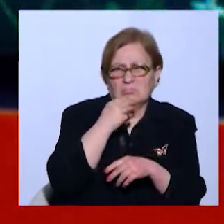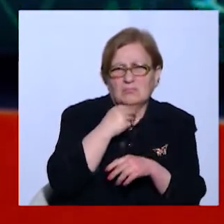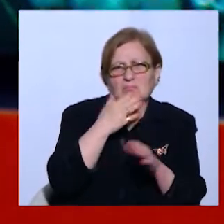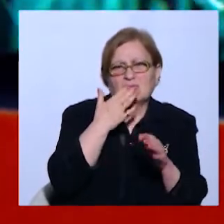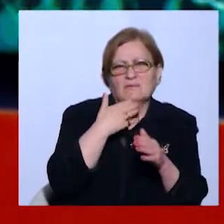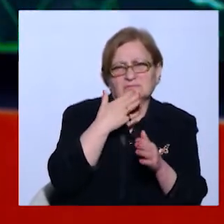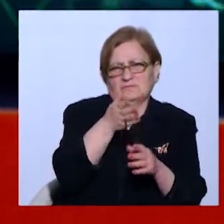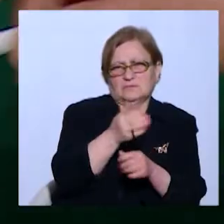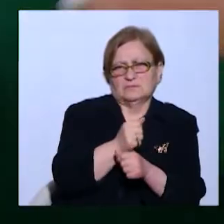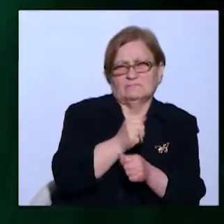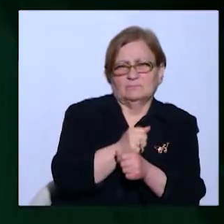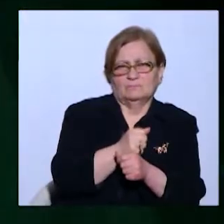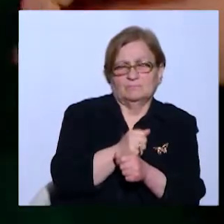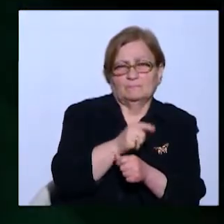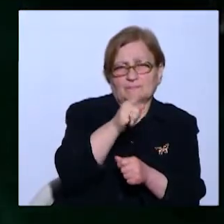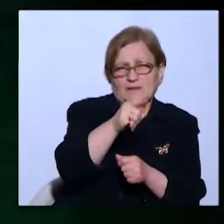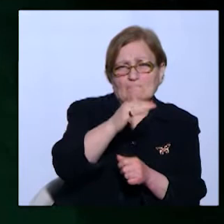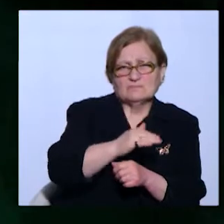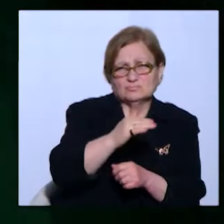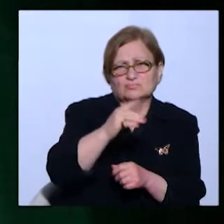მნიშვნელი გავამრავლო იმის მნიშვნელზე.